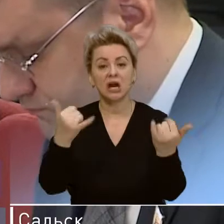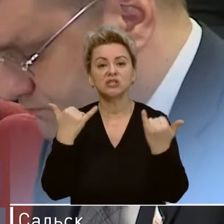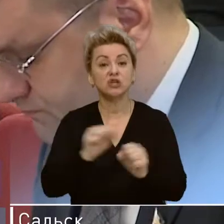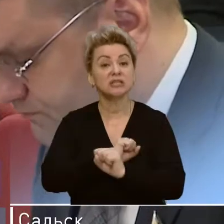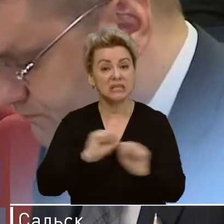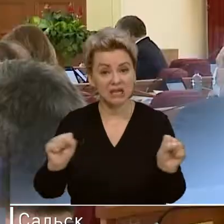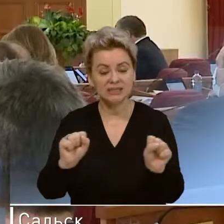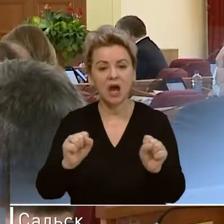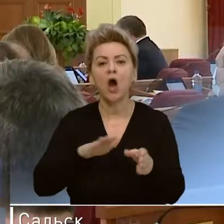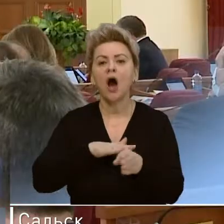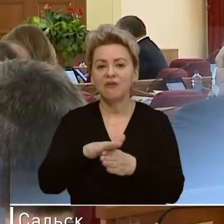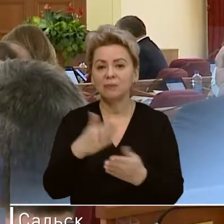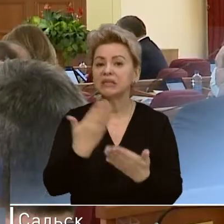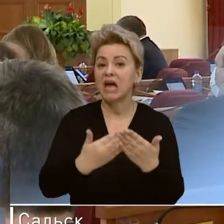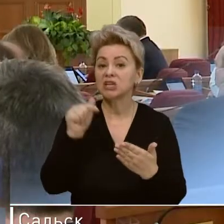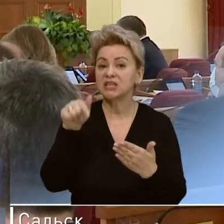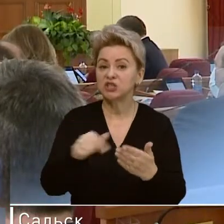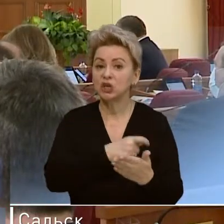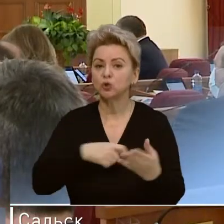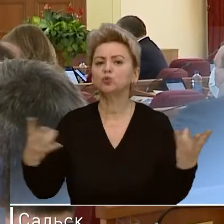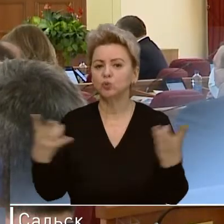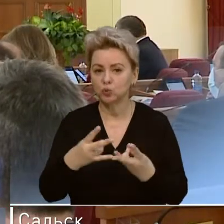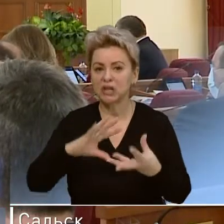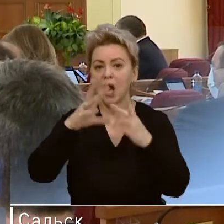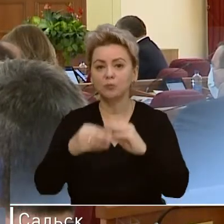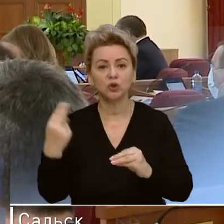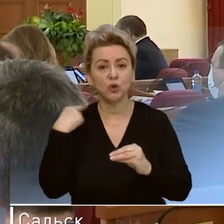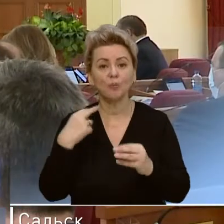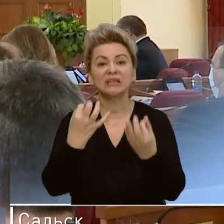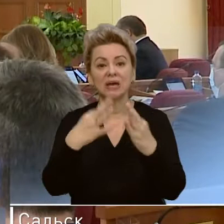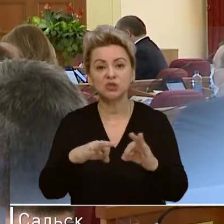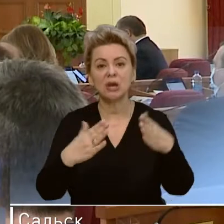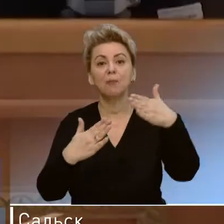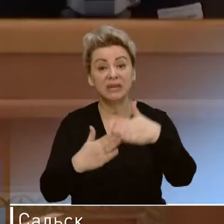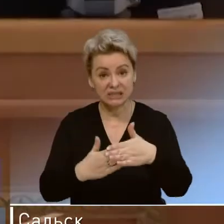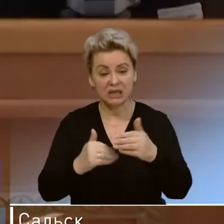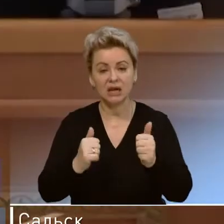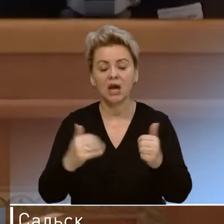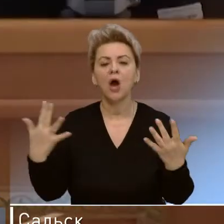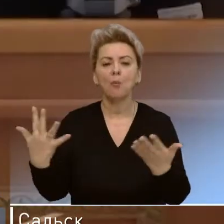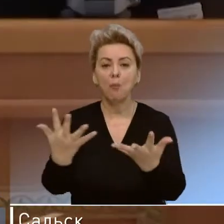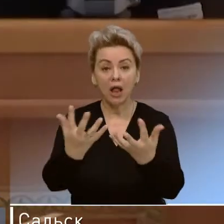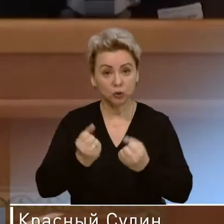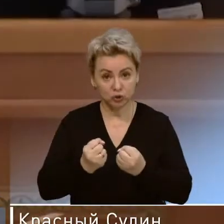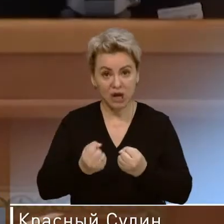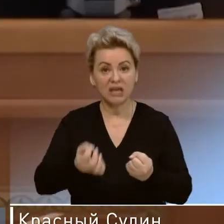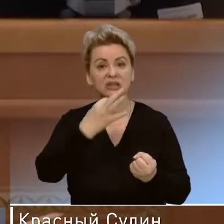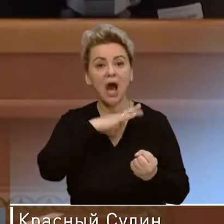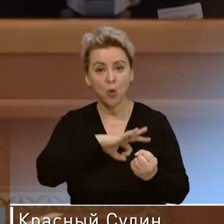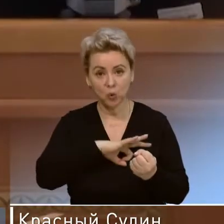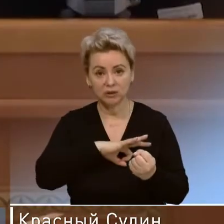сейчас нельзя, а выполнять наказы тех же депутатов нужно. Объем долгов в допустимых пределах. Получая